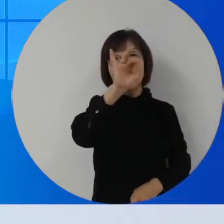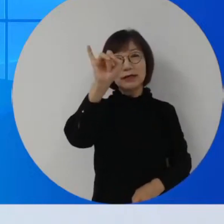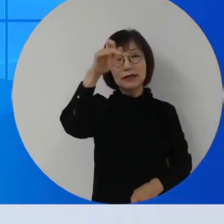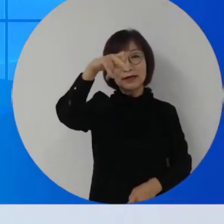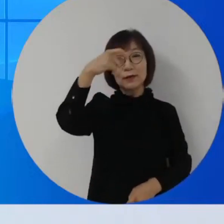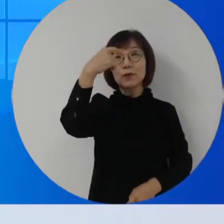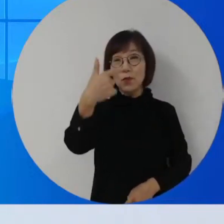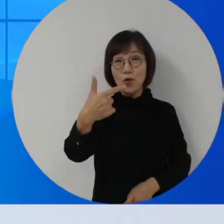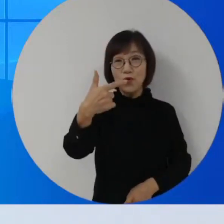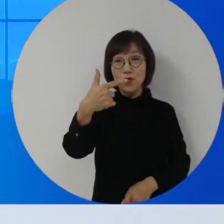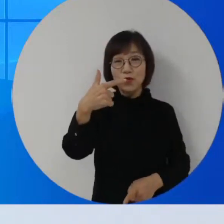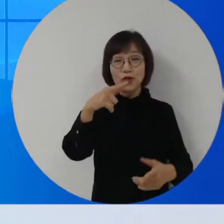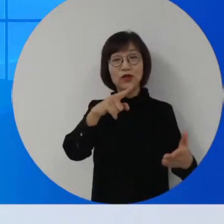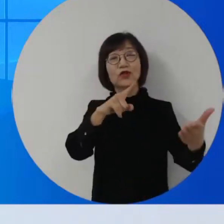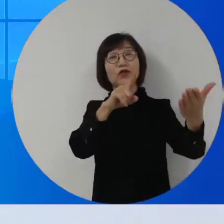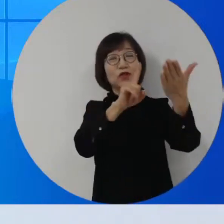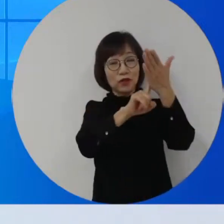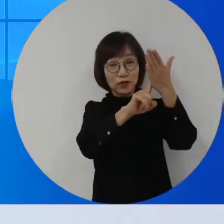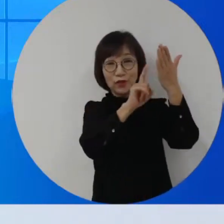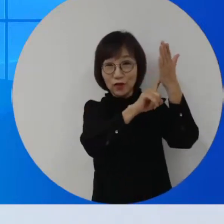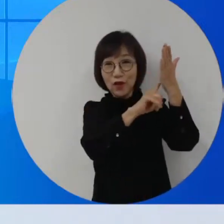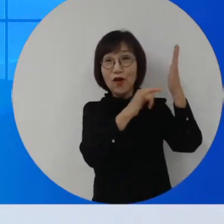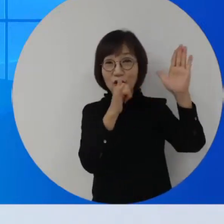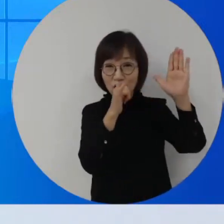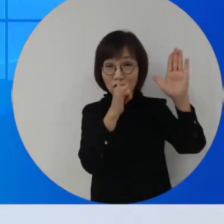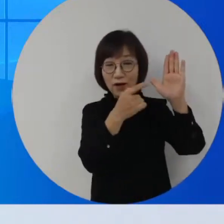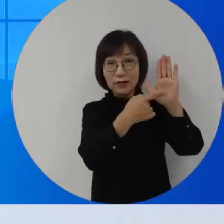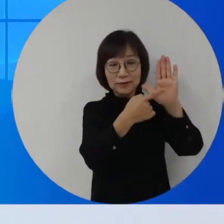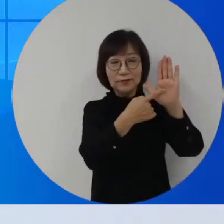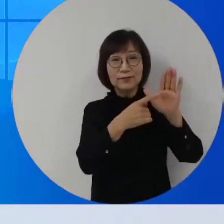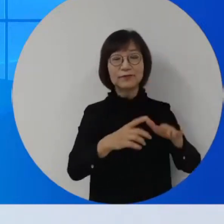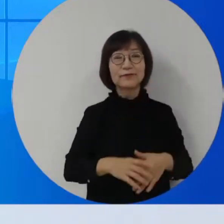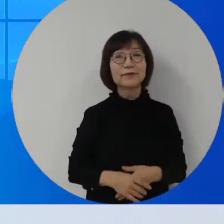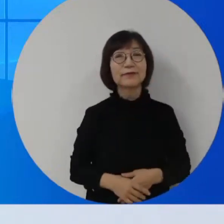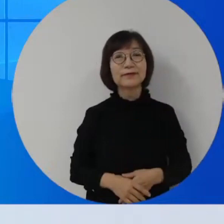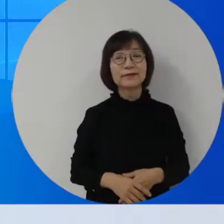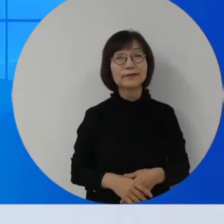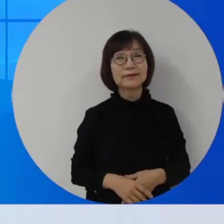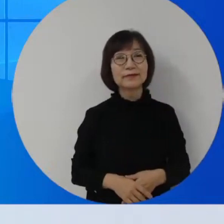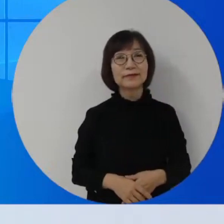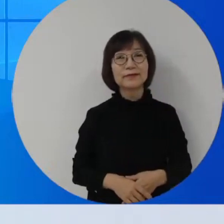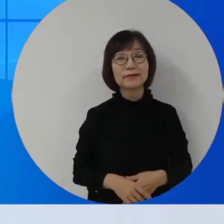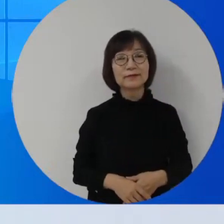그러면 우리 이제 크롬을 실행해 보도록 하겠습니다. 더블 클릭.